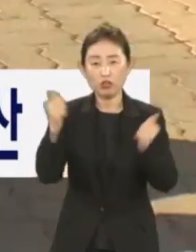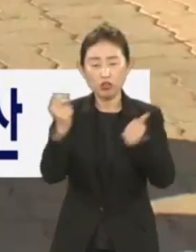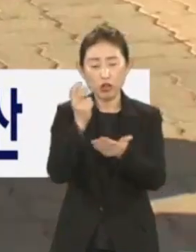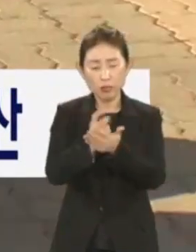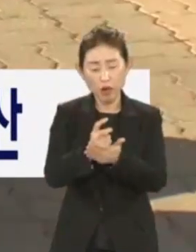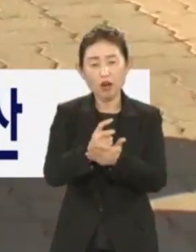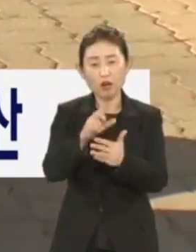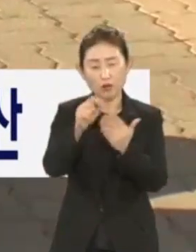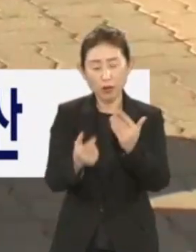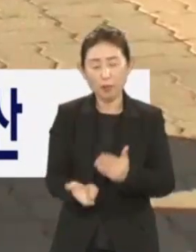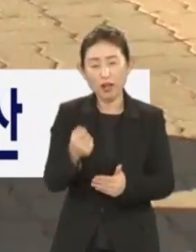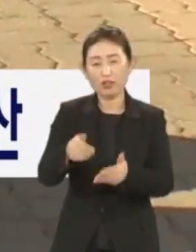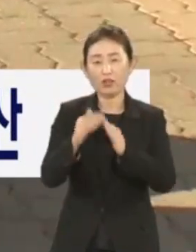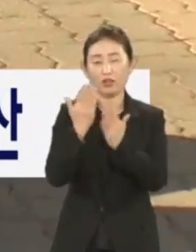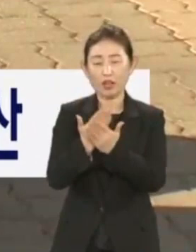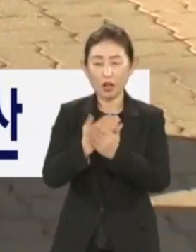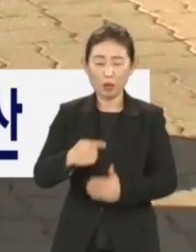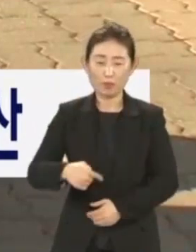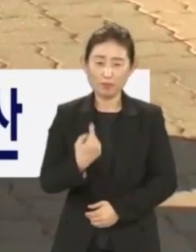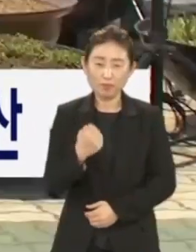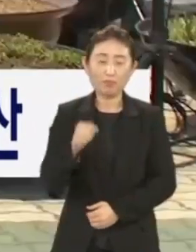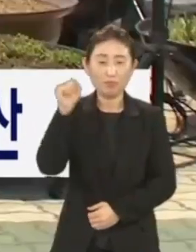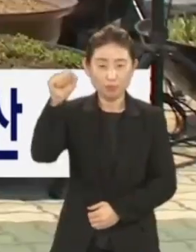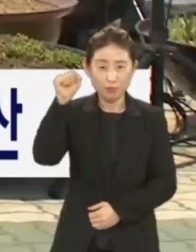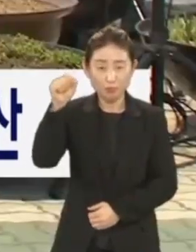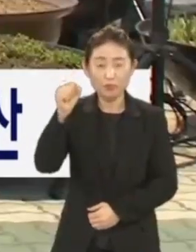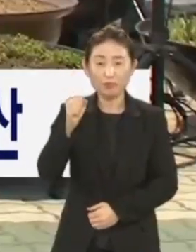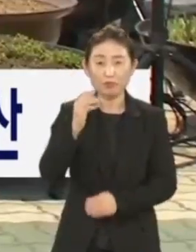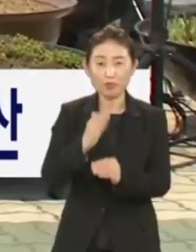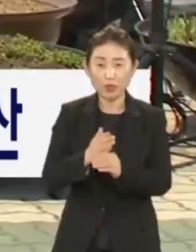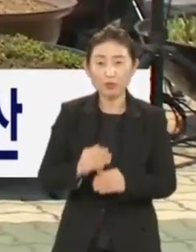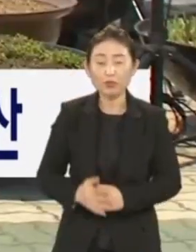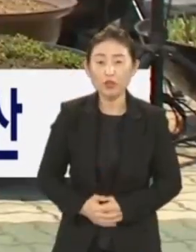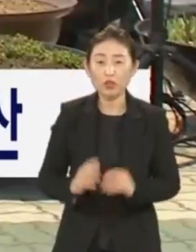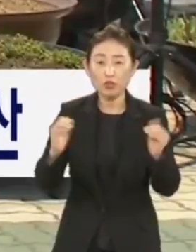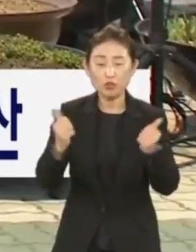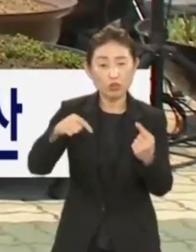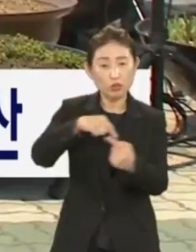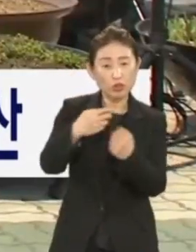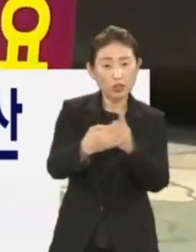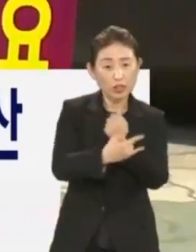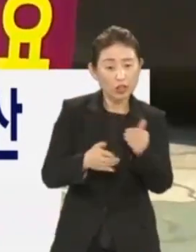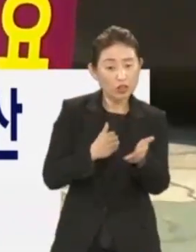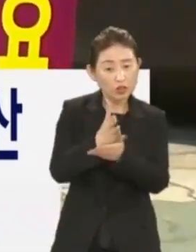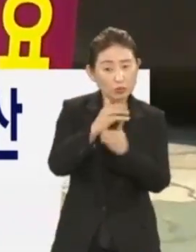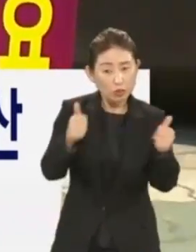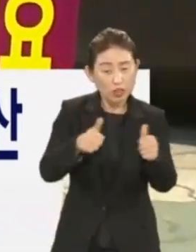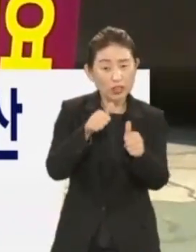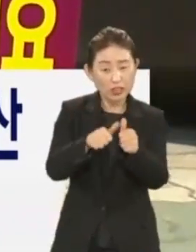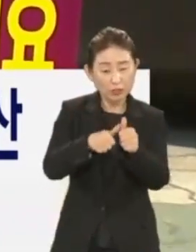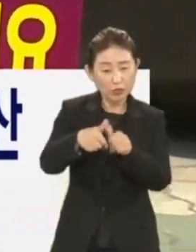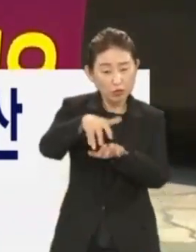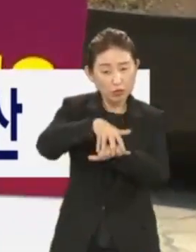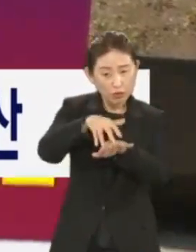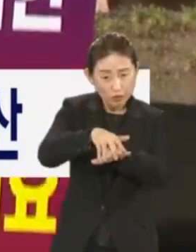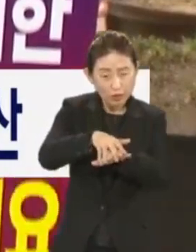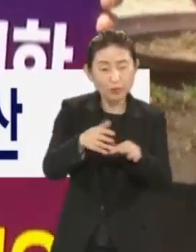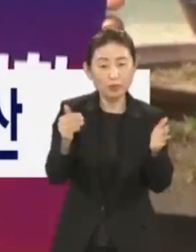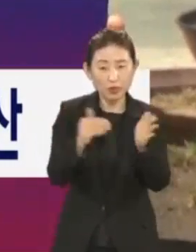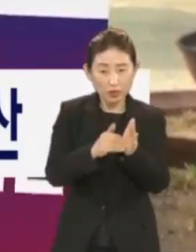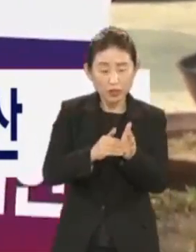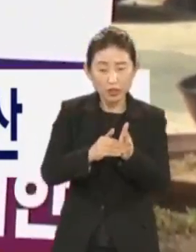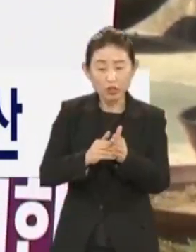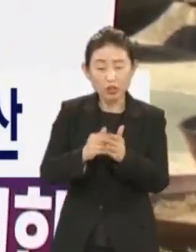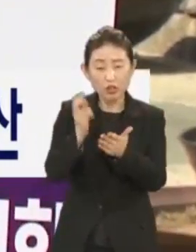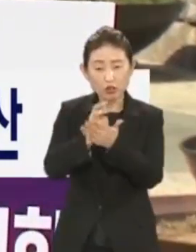시위를 벌였습니다. 최 시장은 1인 시위를 통해 국회 운영위원회가 전문가 자문단 구성안만 의결하고